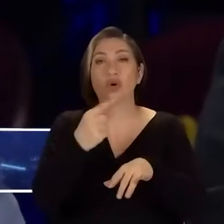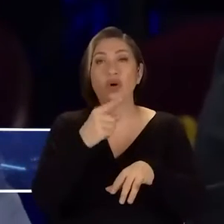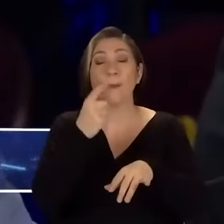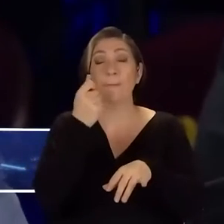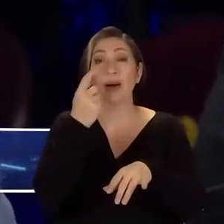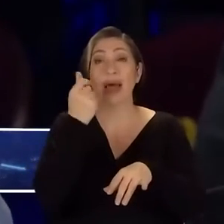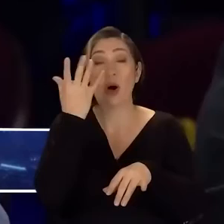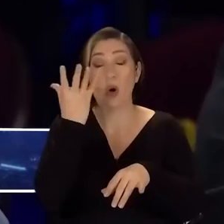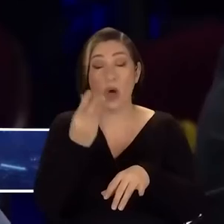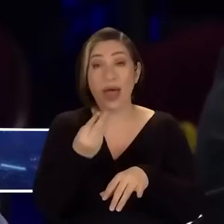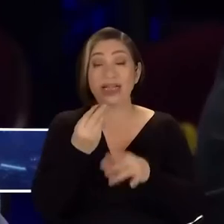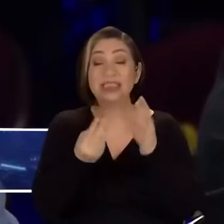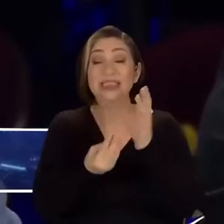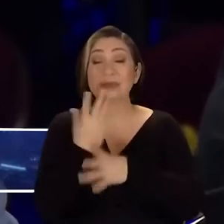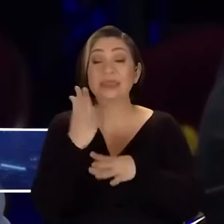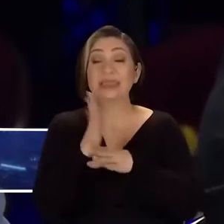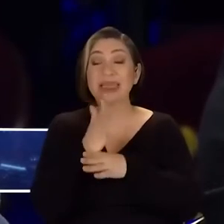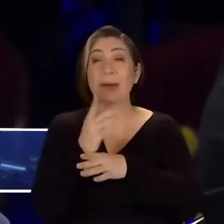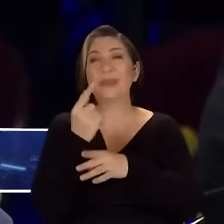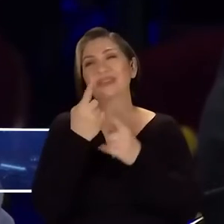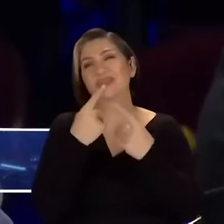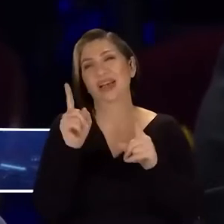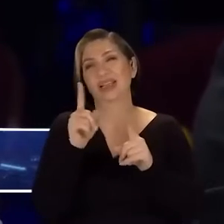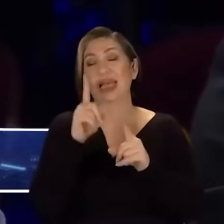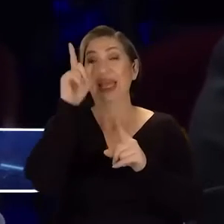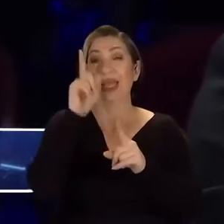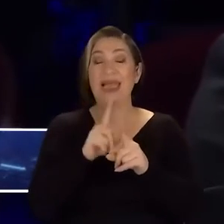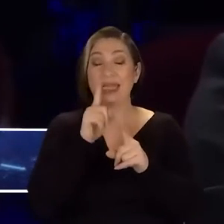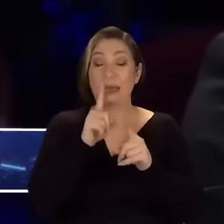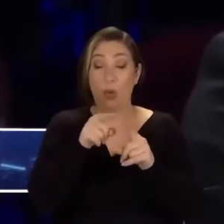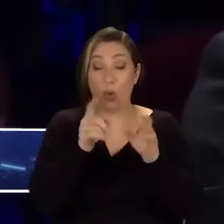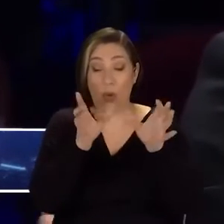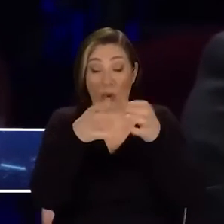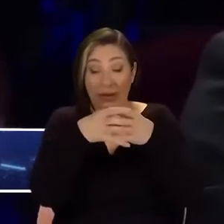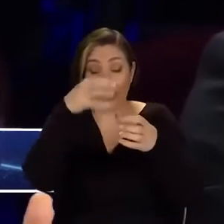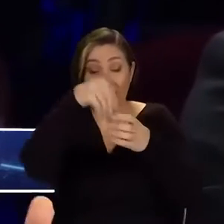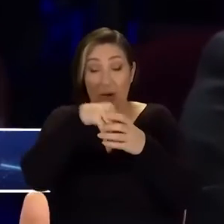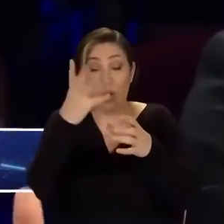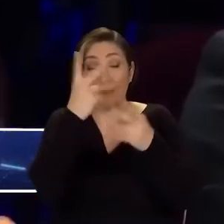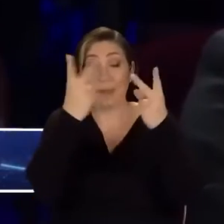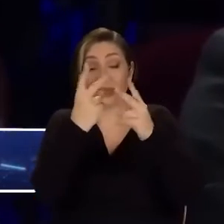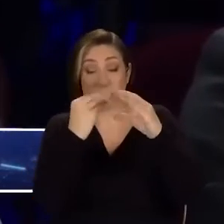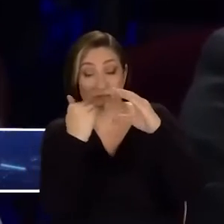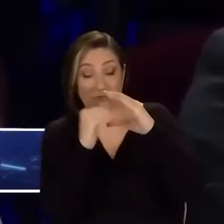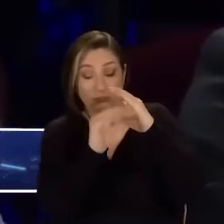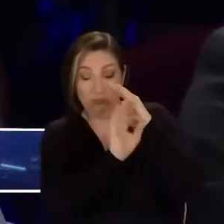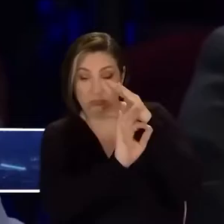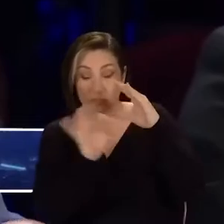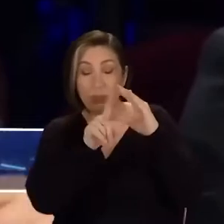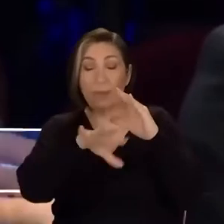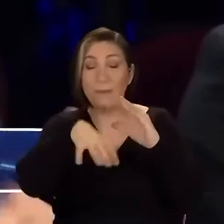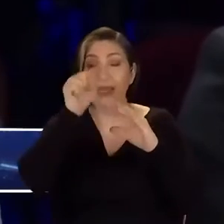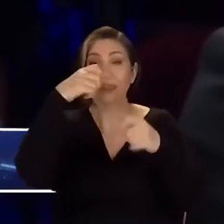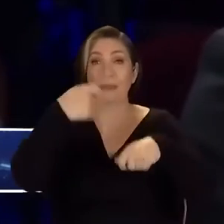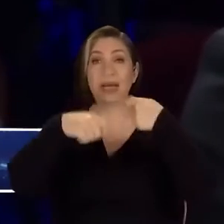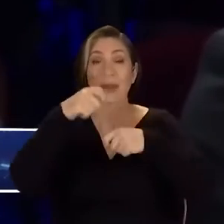olarak ortaya çıkmasının nedeni biraz daha farklı. Yani ilk bloğun içine öyle bir mesaj koyuyor ki artık bu merkez